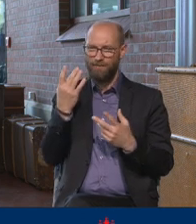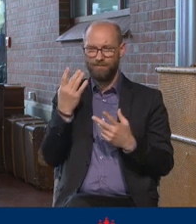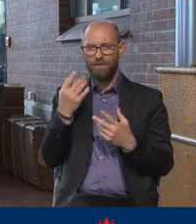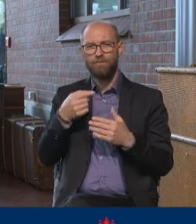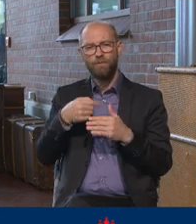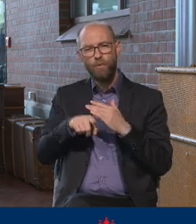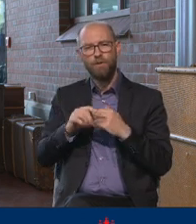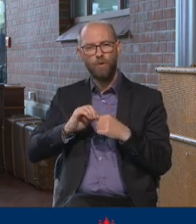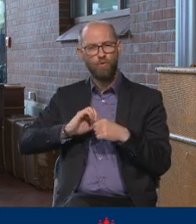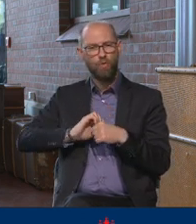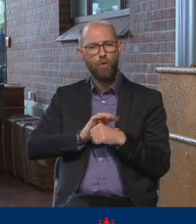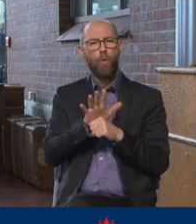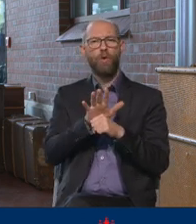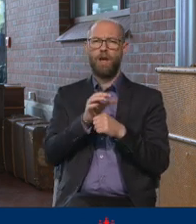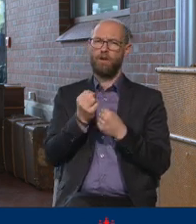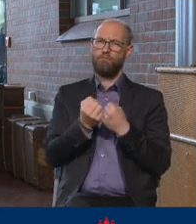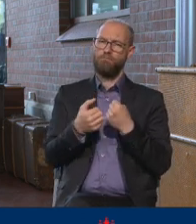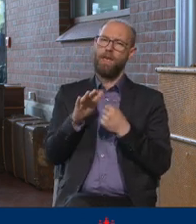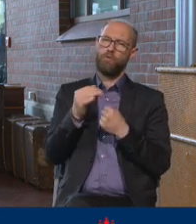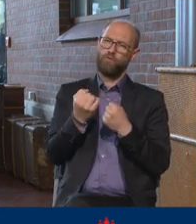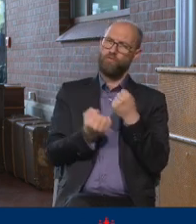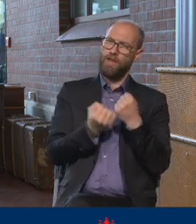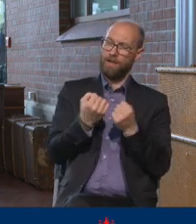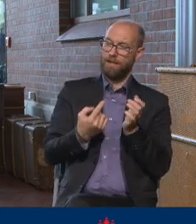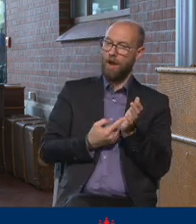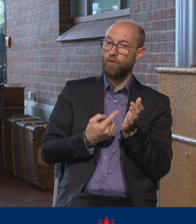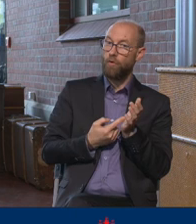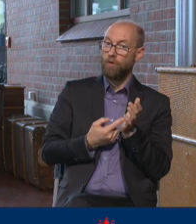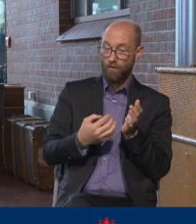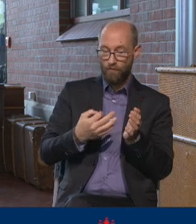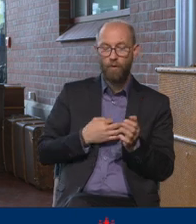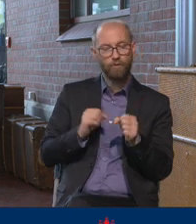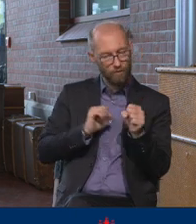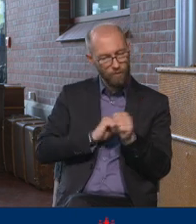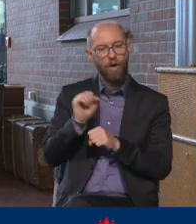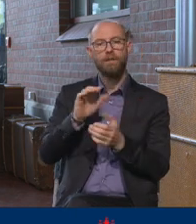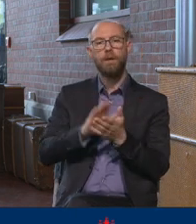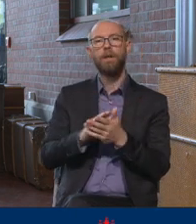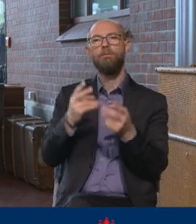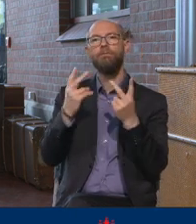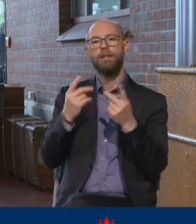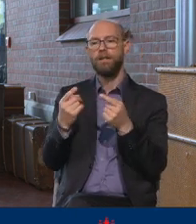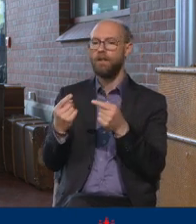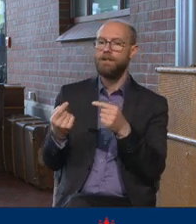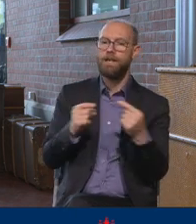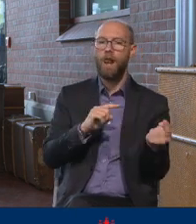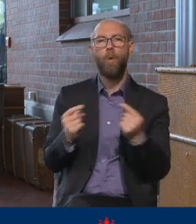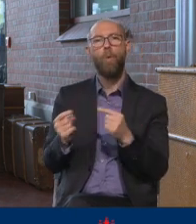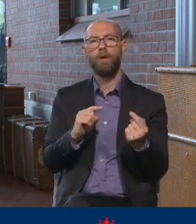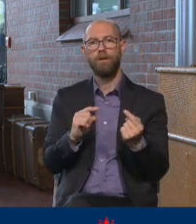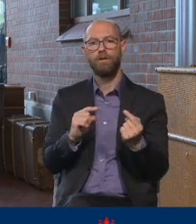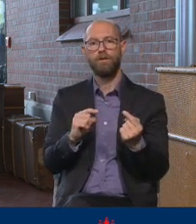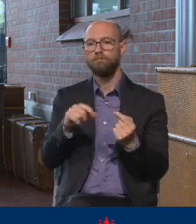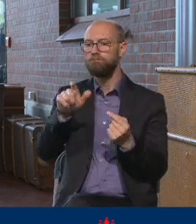prozess immer als einen dialog verstehen deswegen auch diese veranstaltung nämlich form der beteiligung